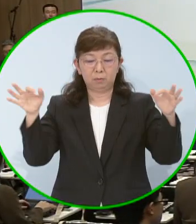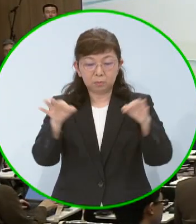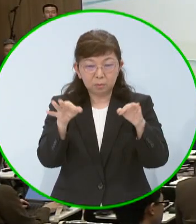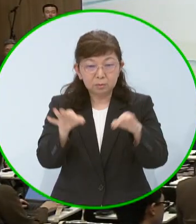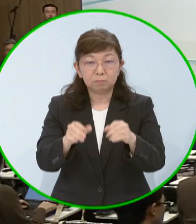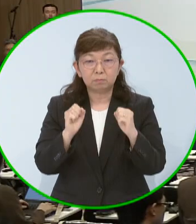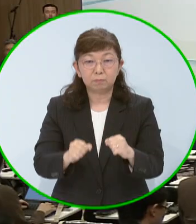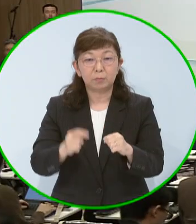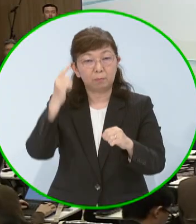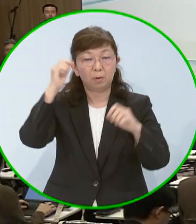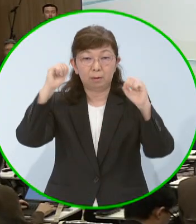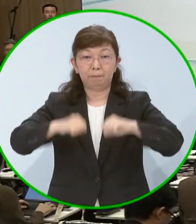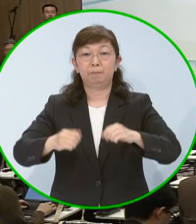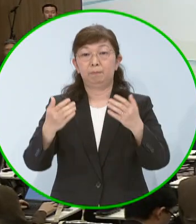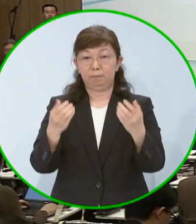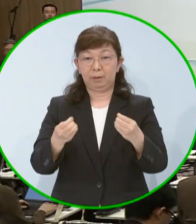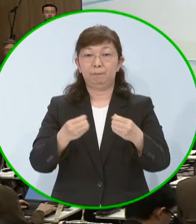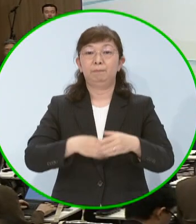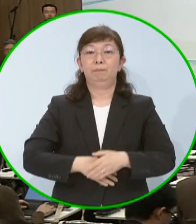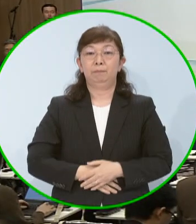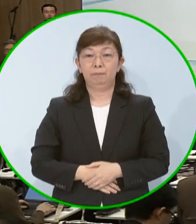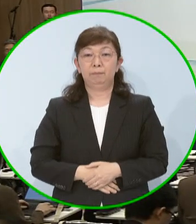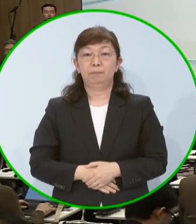投じていくことなども確認されました